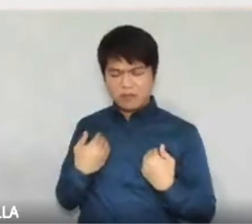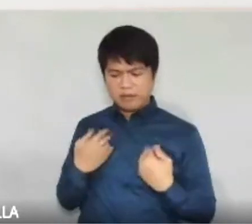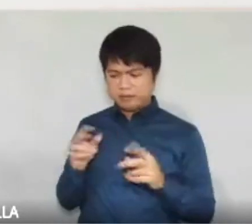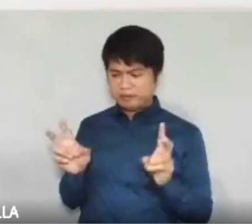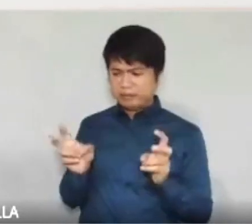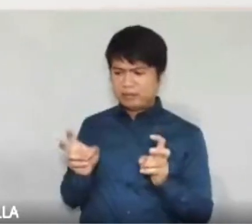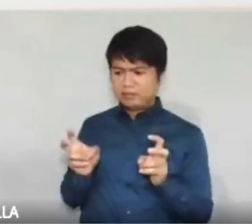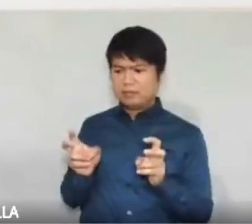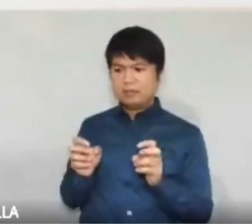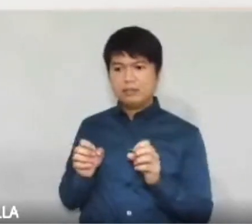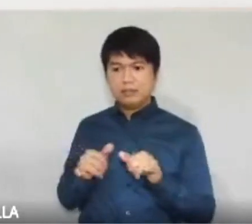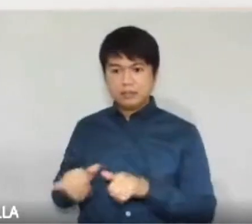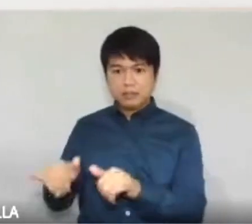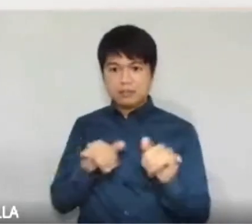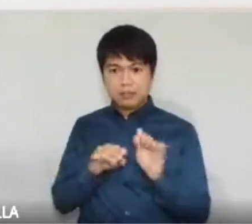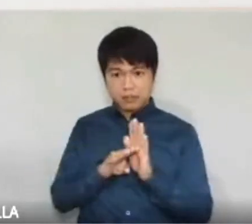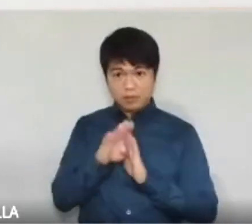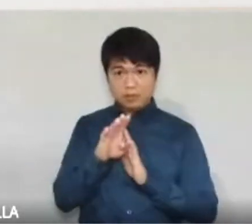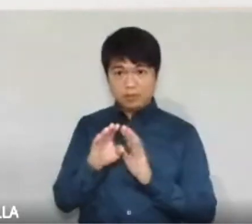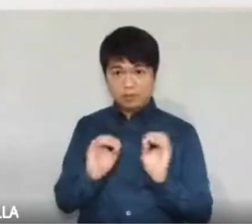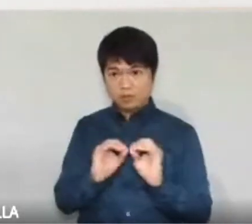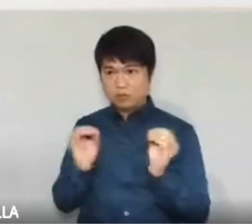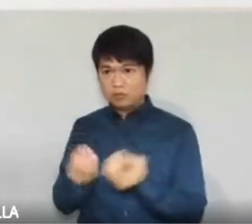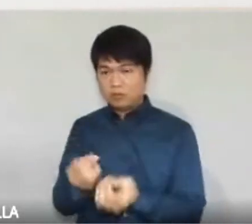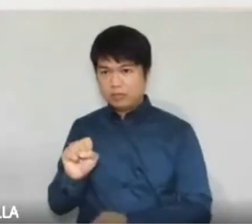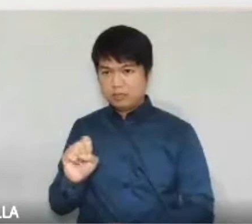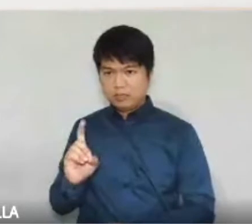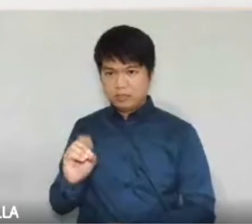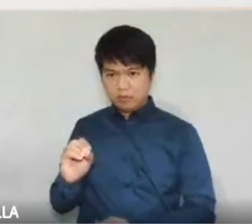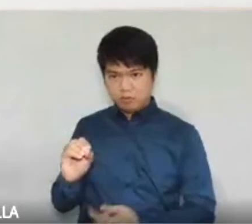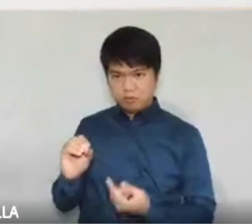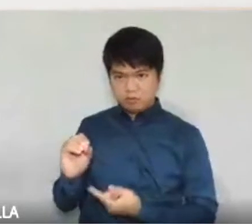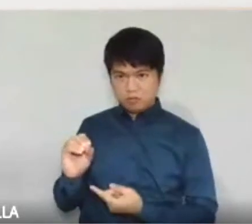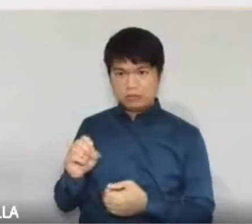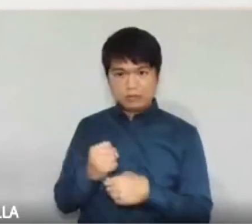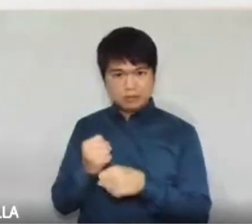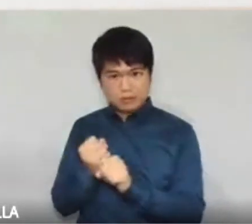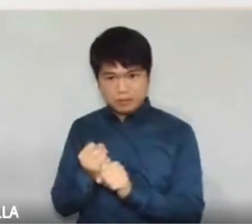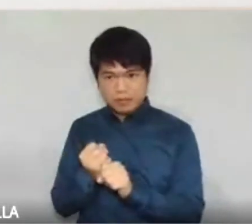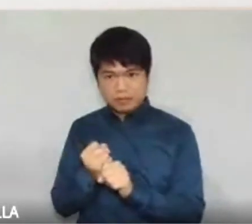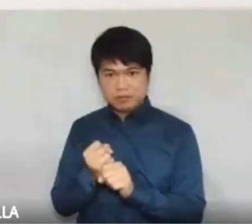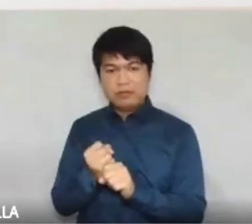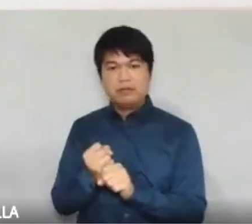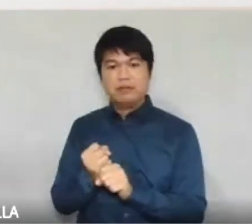Standard Development Organizations o SDOs na siyang gumagawa ng mga